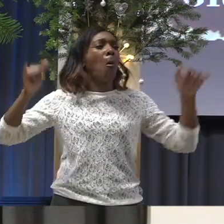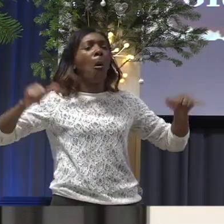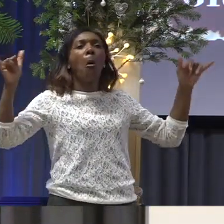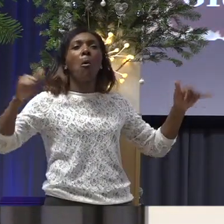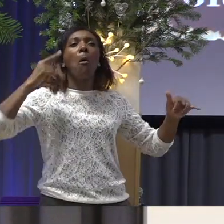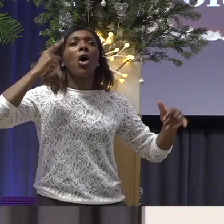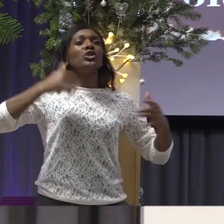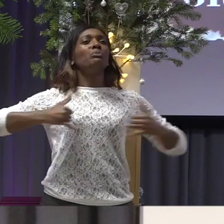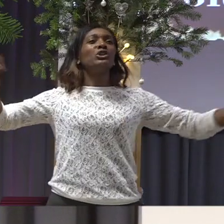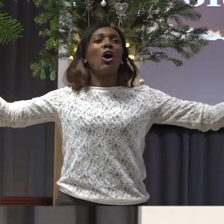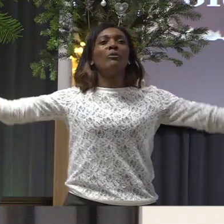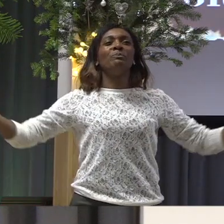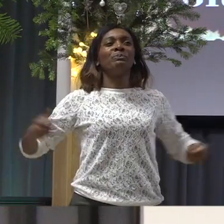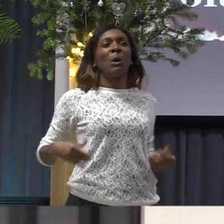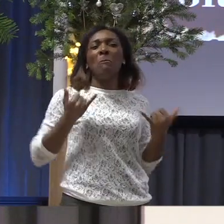croire tout-puissant,